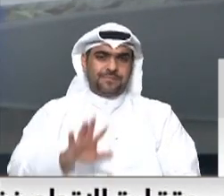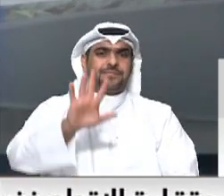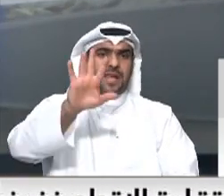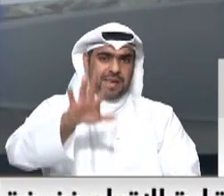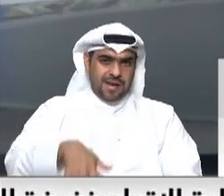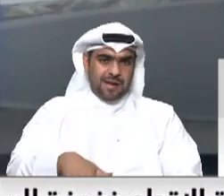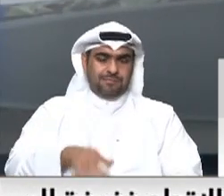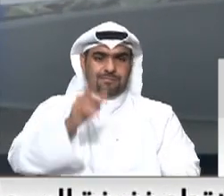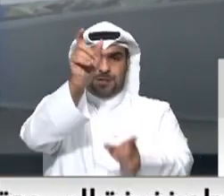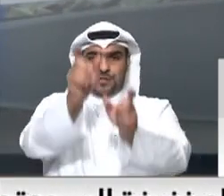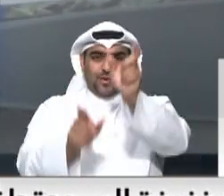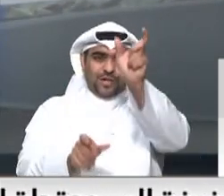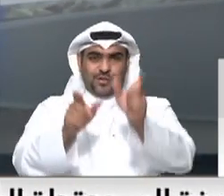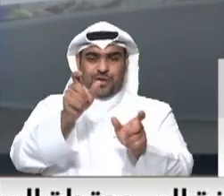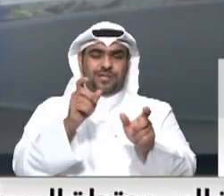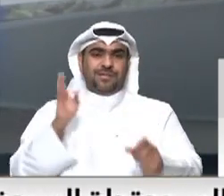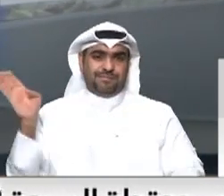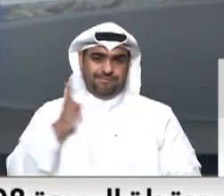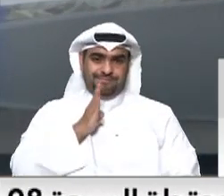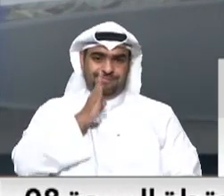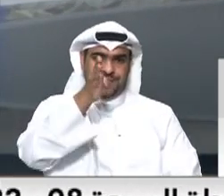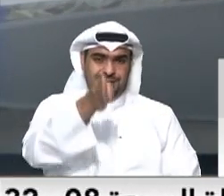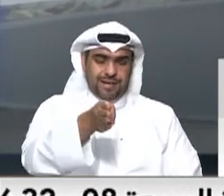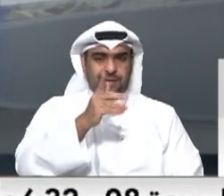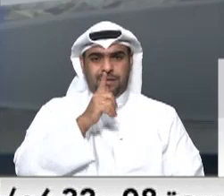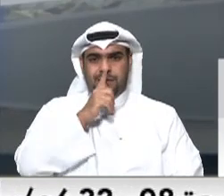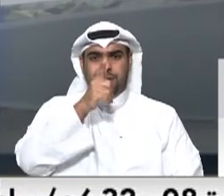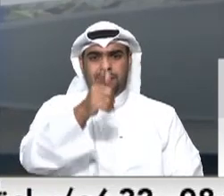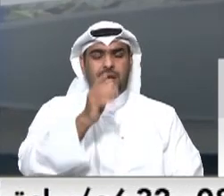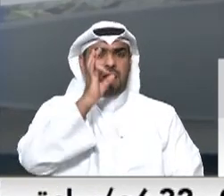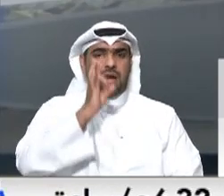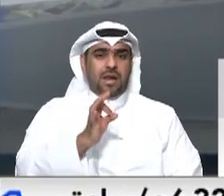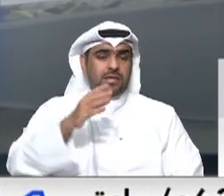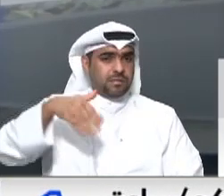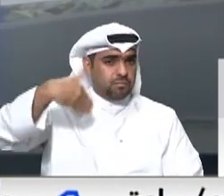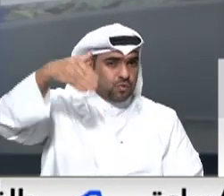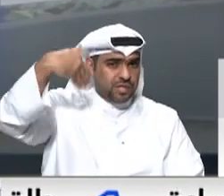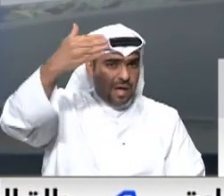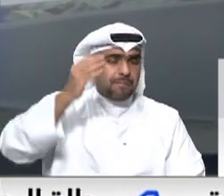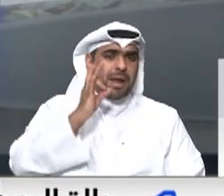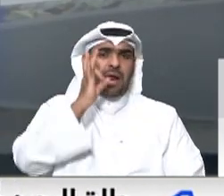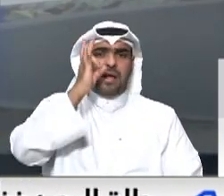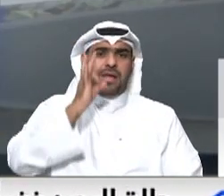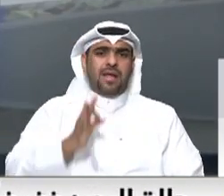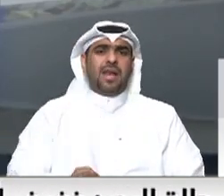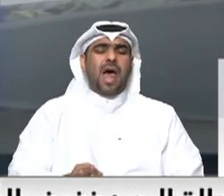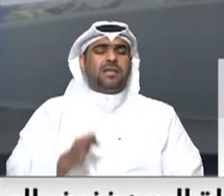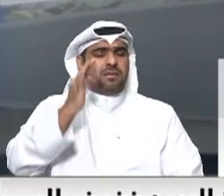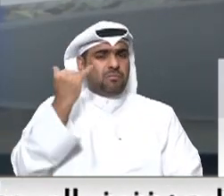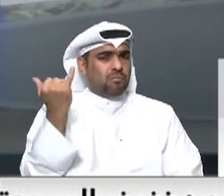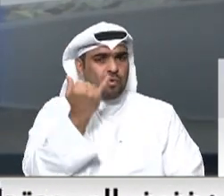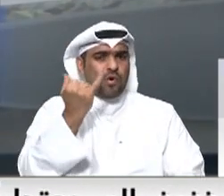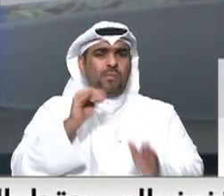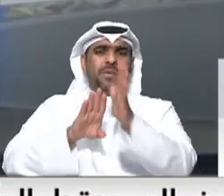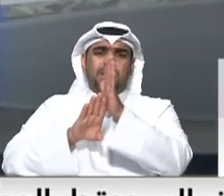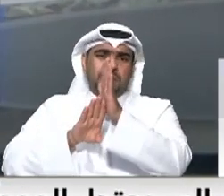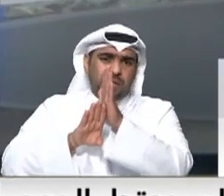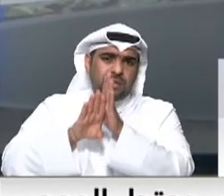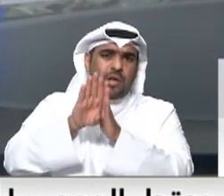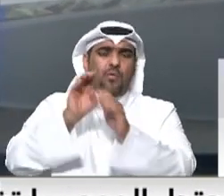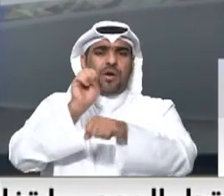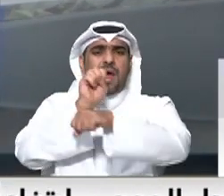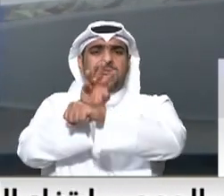المشاركون في الحلقه النقاشيه ضروره وضع خارطه طريق منهجيه لتطوير التعليم لا تتاثر